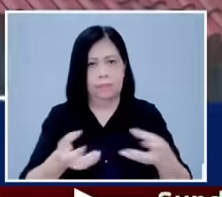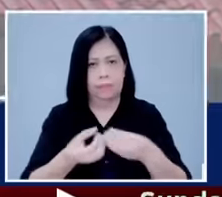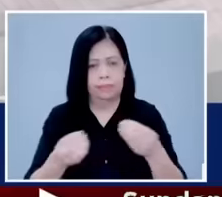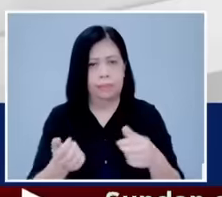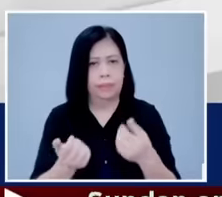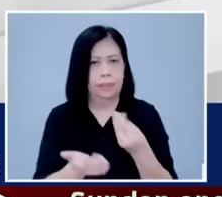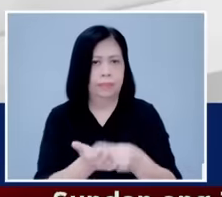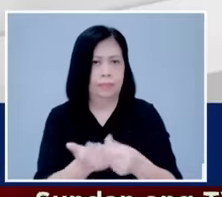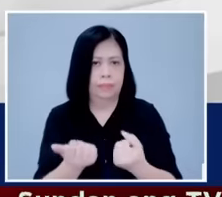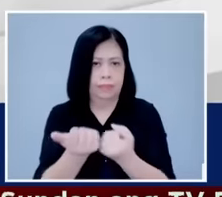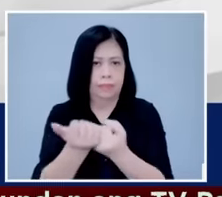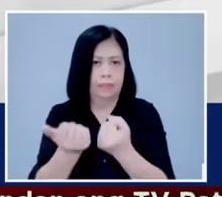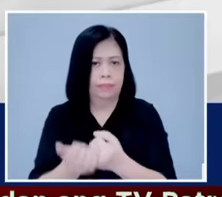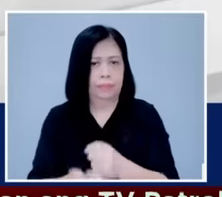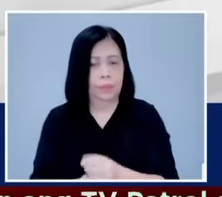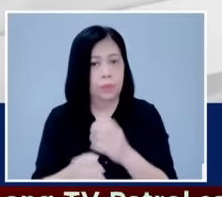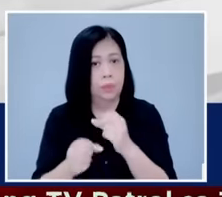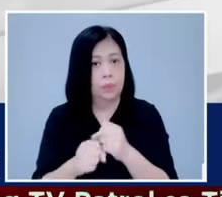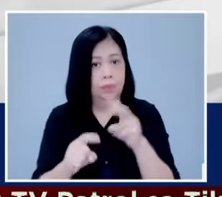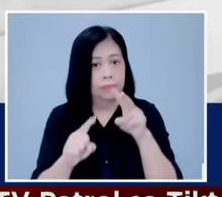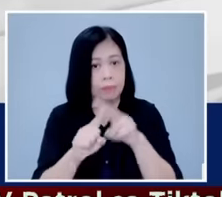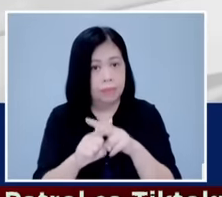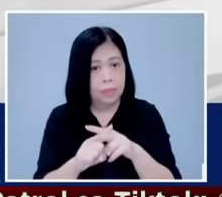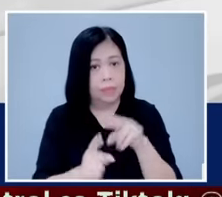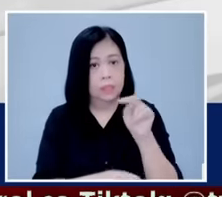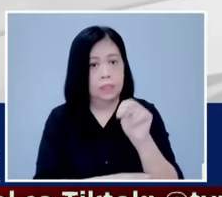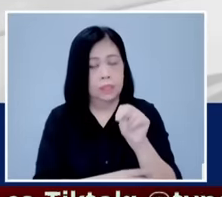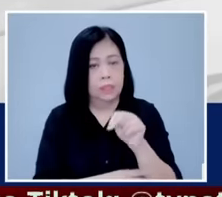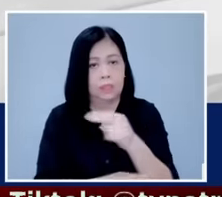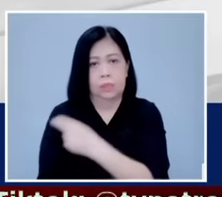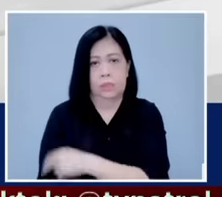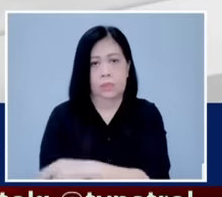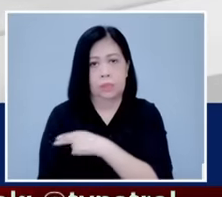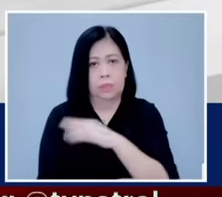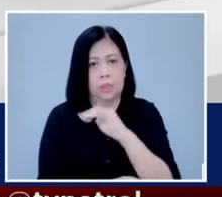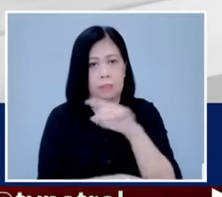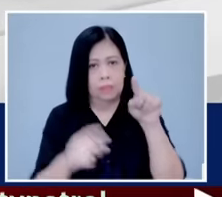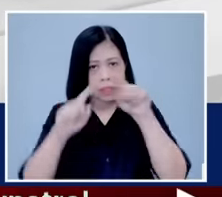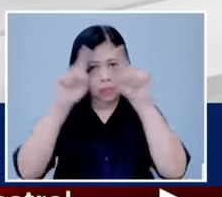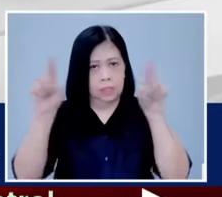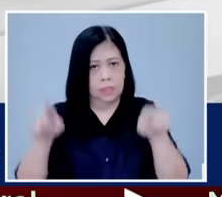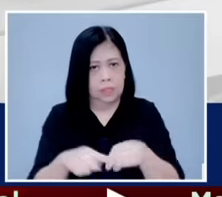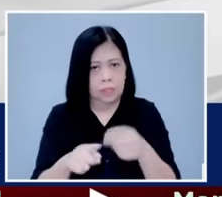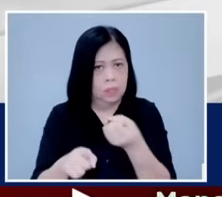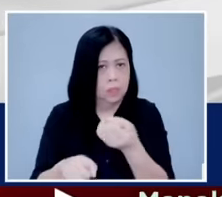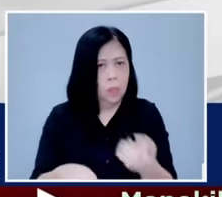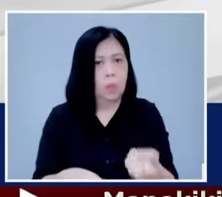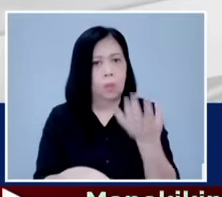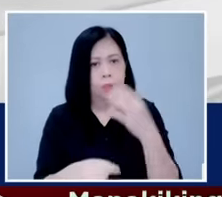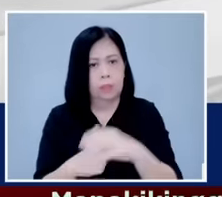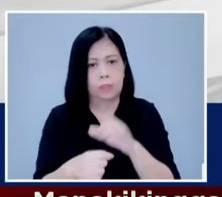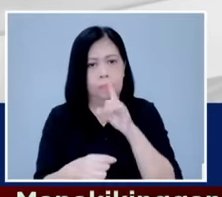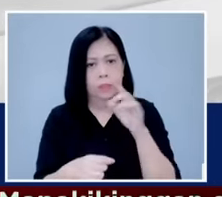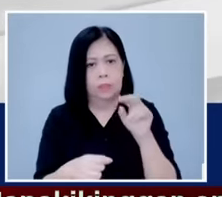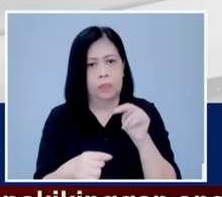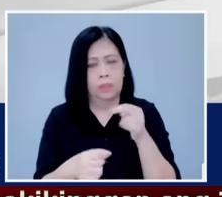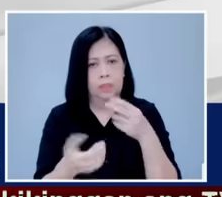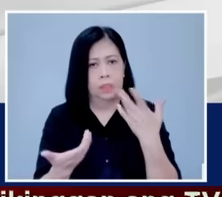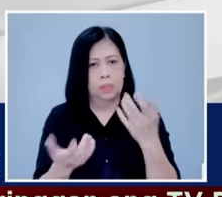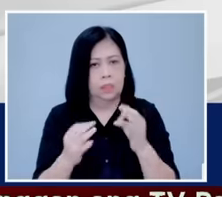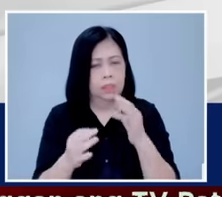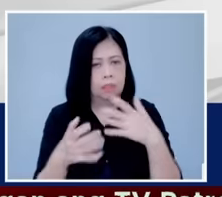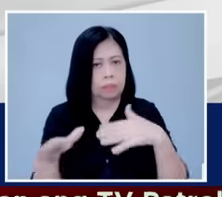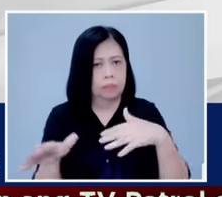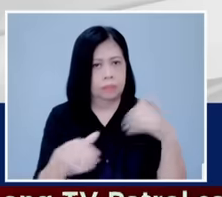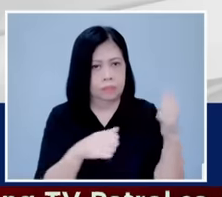ayuda. Para makapag-apply, kailangan ng hospital bill o statement of account, promissory note kung nakalabas na ang